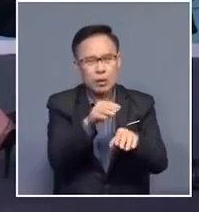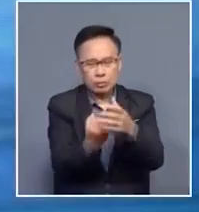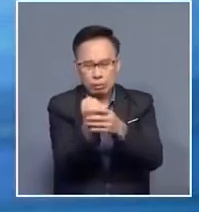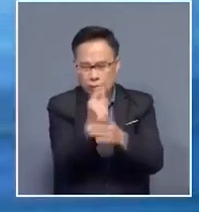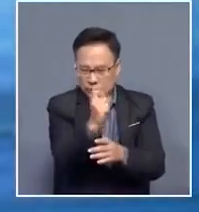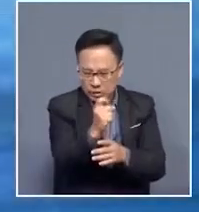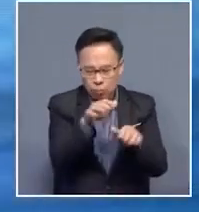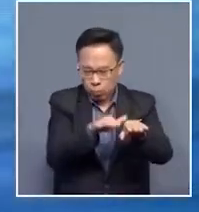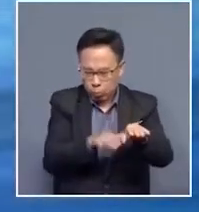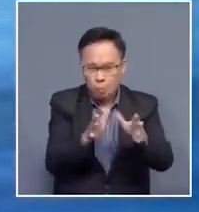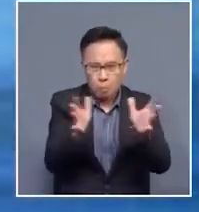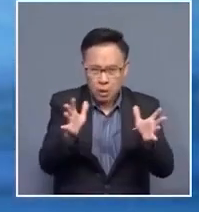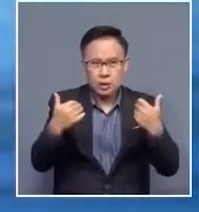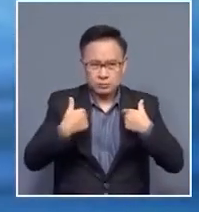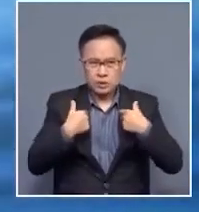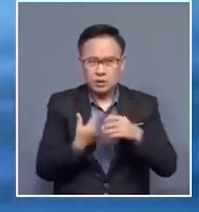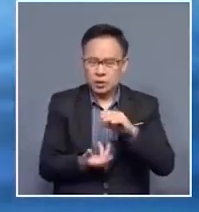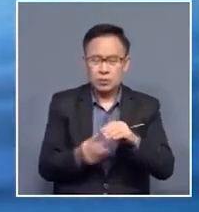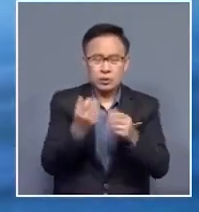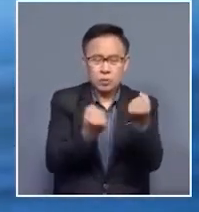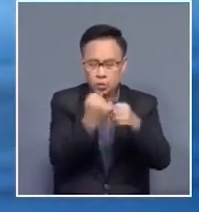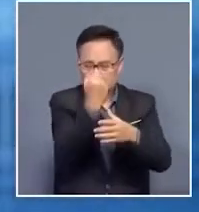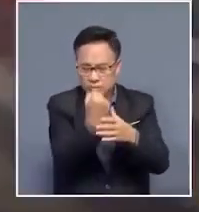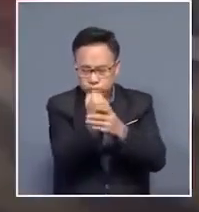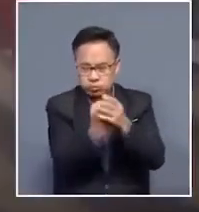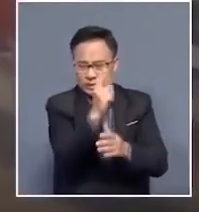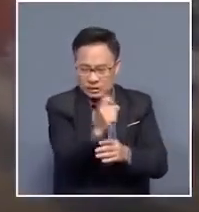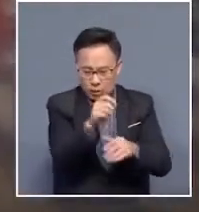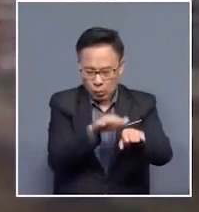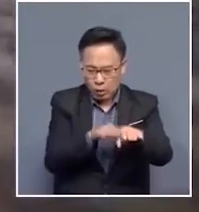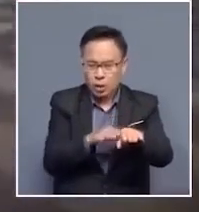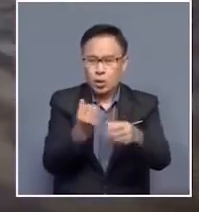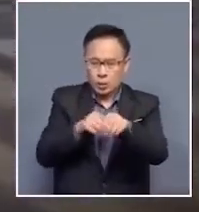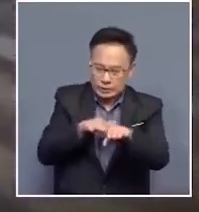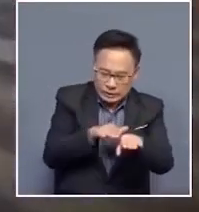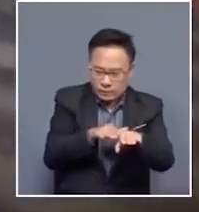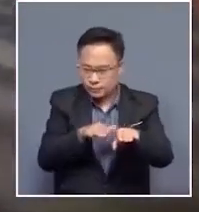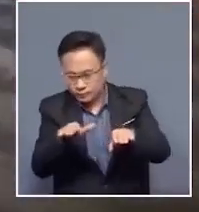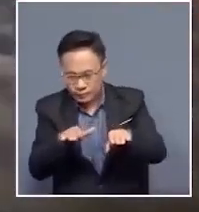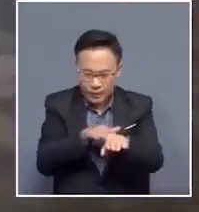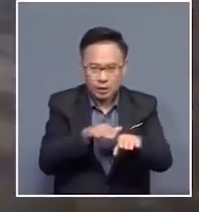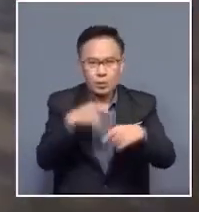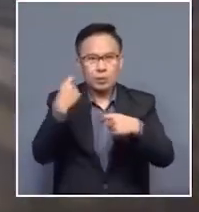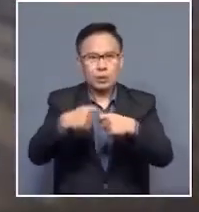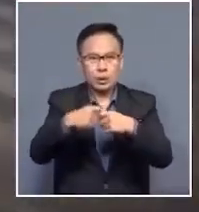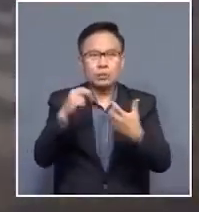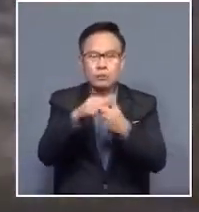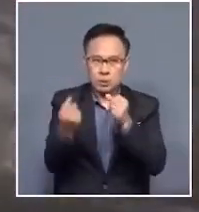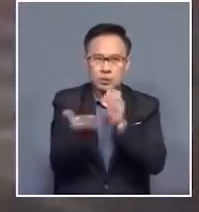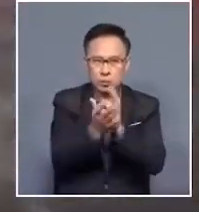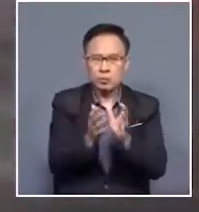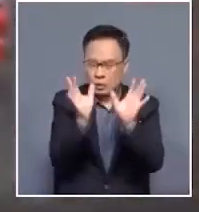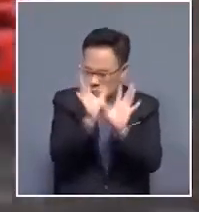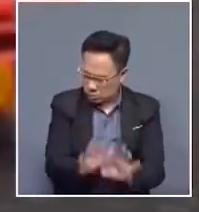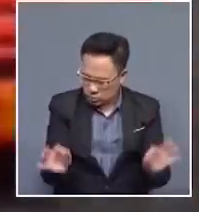จะเป็นเขาเรียกว่าเพิ่มเติมปัญหาในการที่จะทำให้เกิดการจราจรติดขัดมากขึ้น เพราะนั้นเราจึงมีความจ